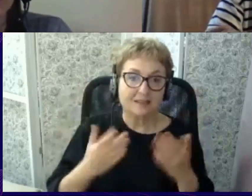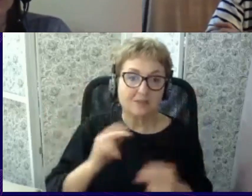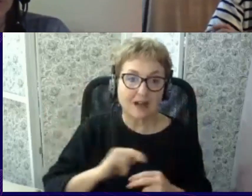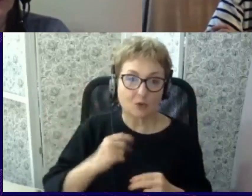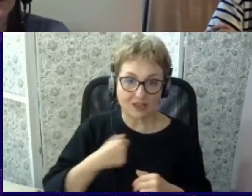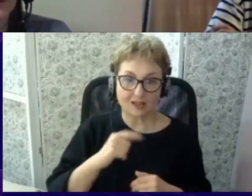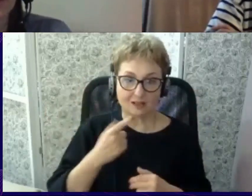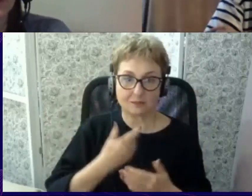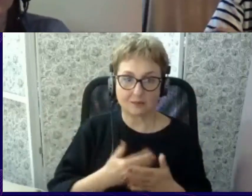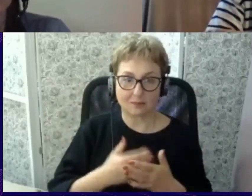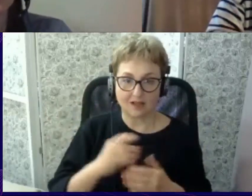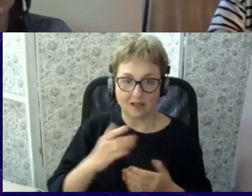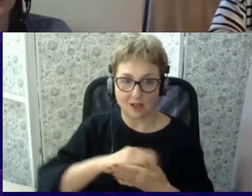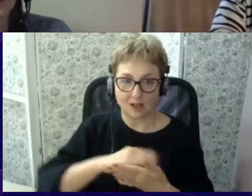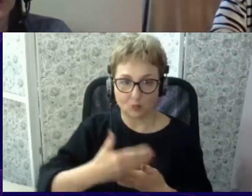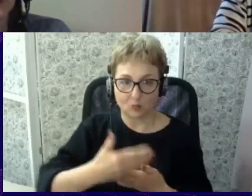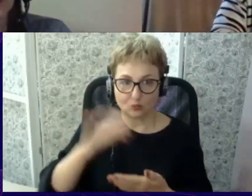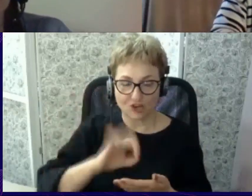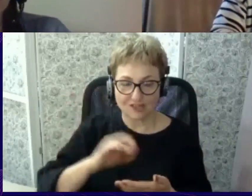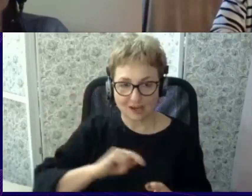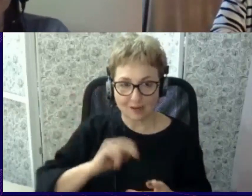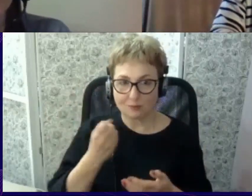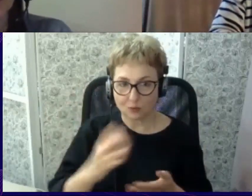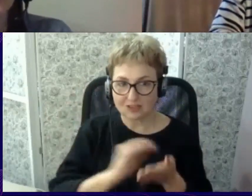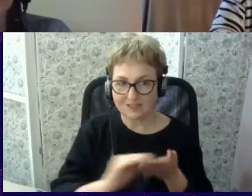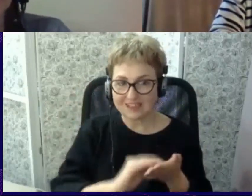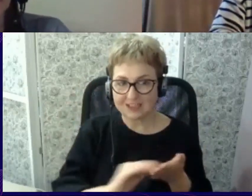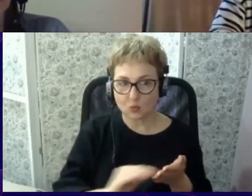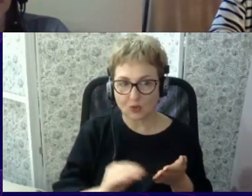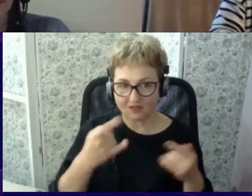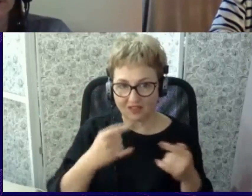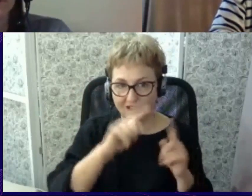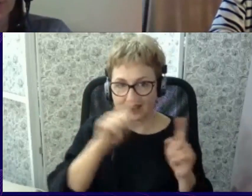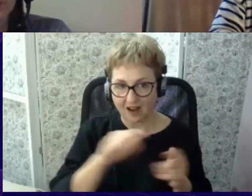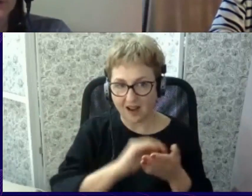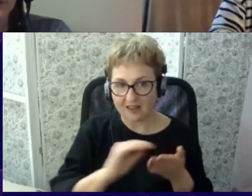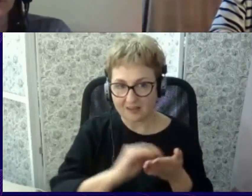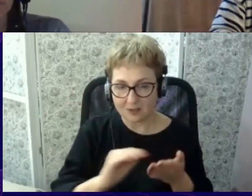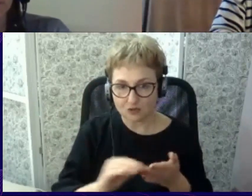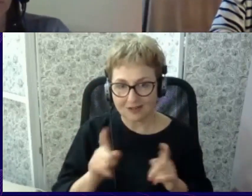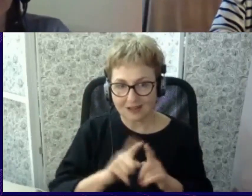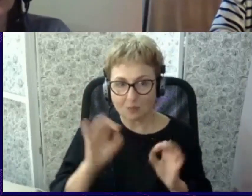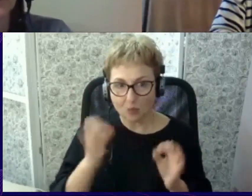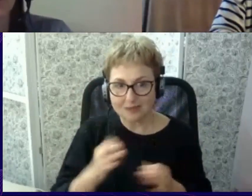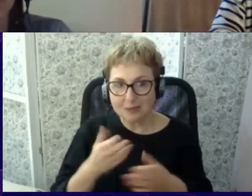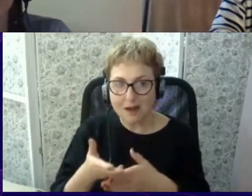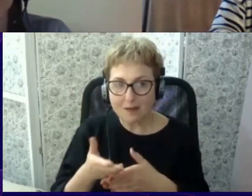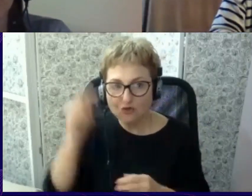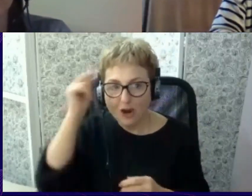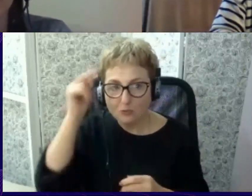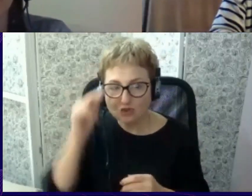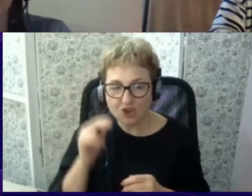если мы работаем, ну, я вот, например, работаю там с ноутбуком, да, часто, можно просто визуализировать на экране этот вопрос и таким образом